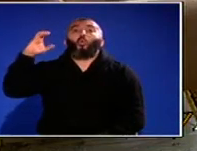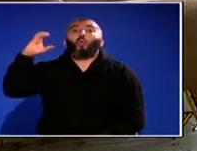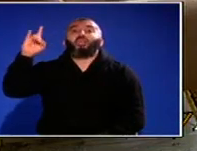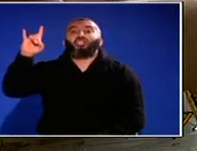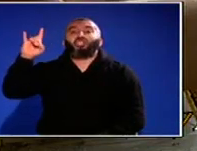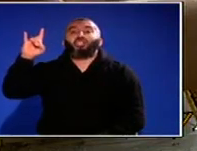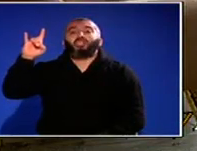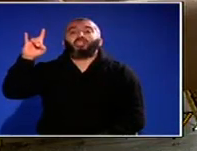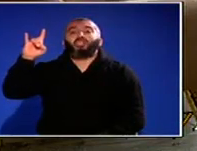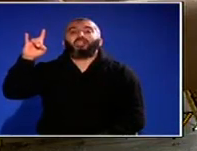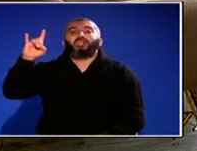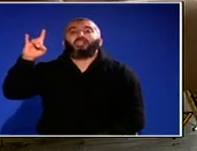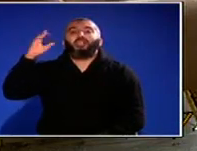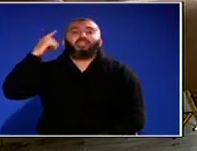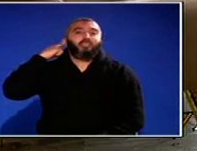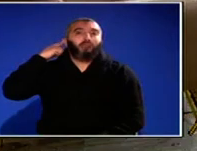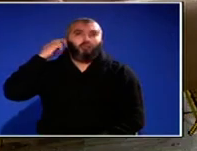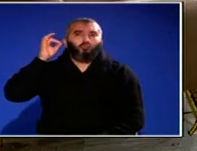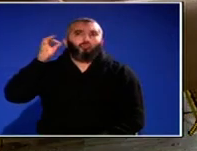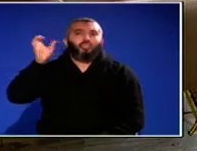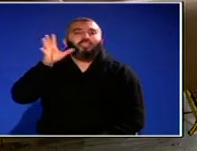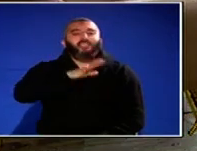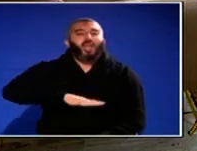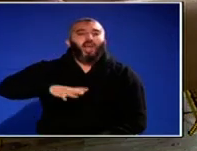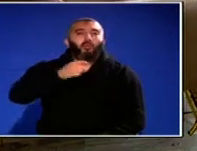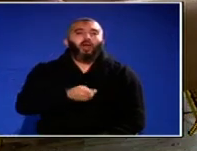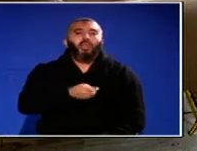السلام عليكم. وعليكم السلام ورحمة الله.